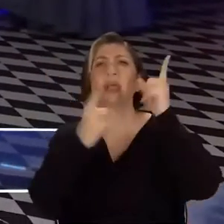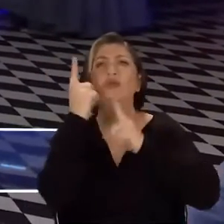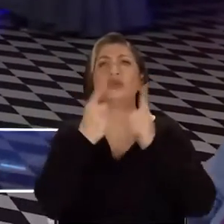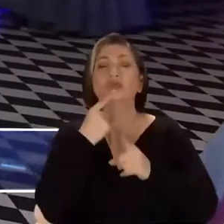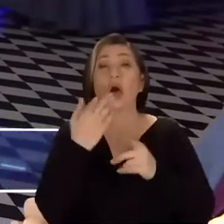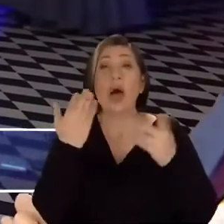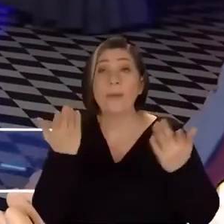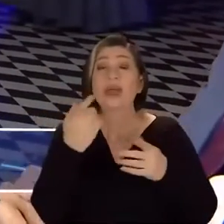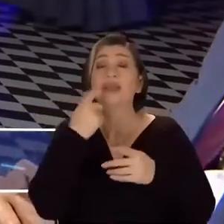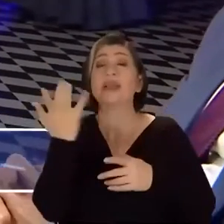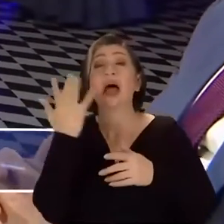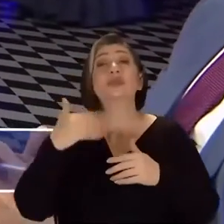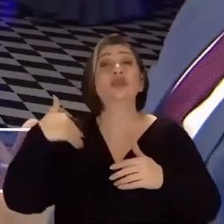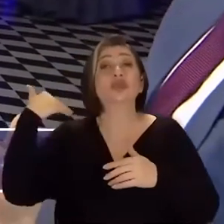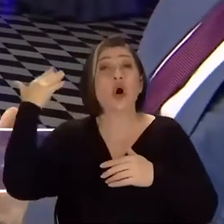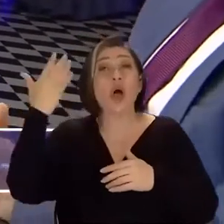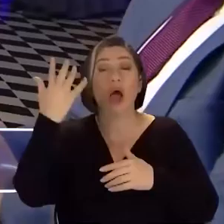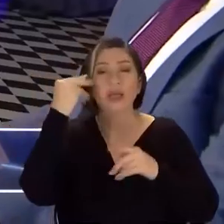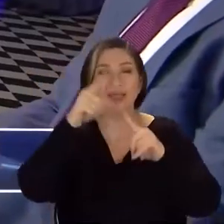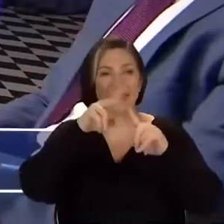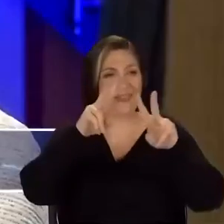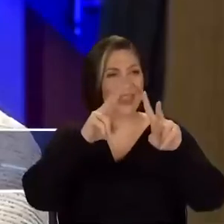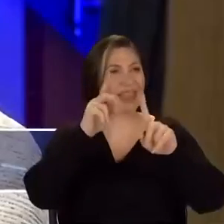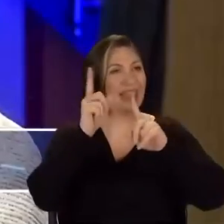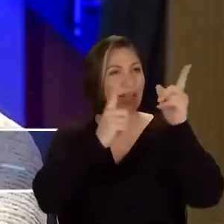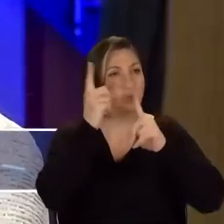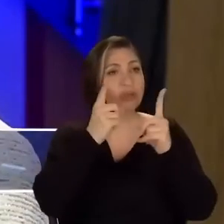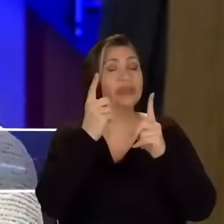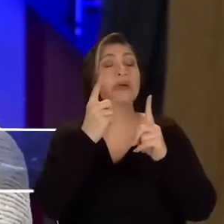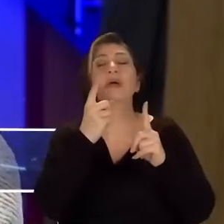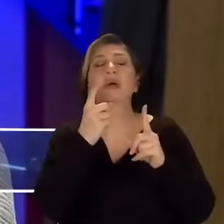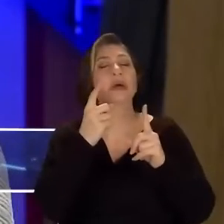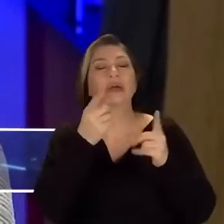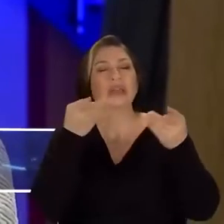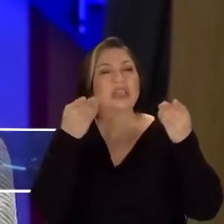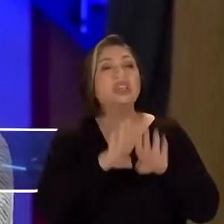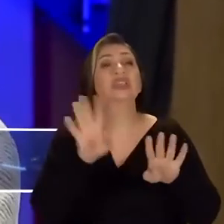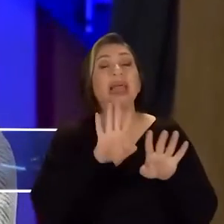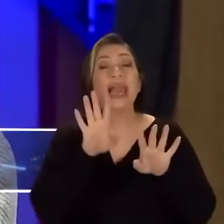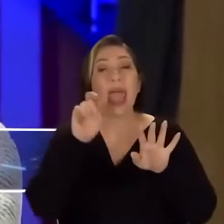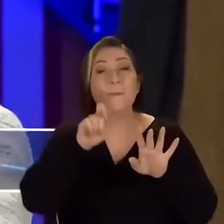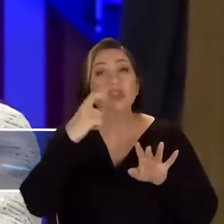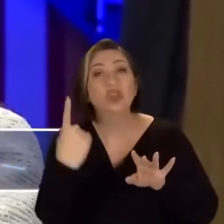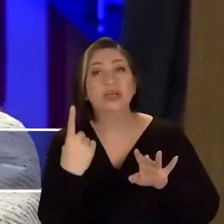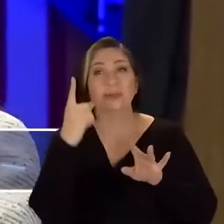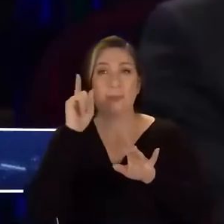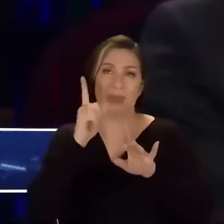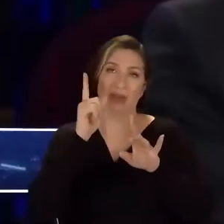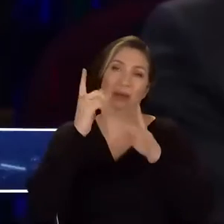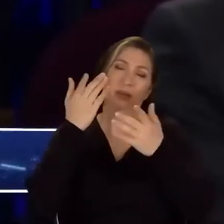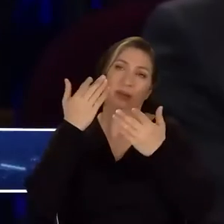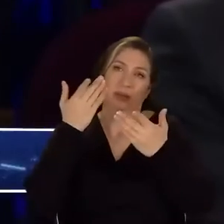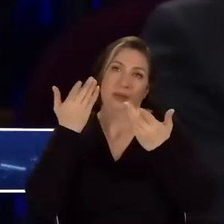bahsediliyor. Halbuki yıllar sonra anlaşıldı ki televizyon teknolojisi yıkıcı değil, yapıcı yıkıcı bir teknolojidir. Ne oldu?